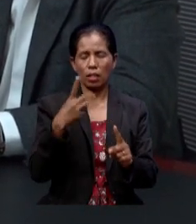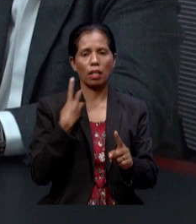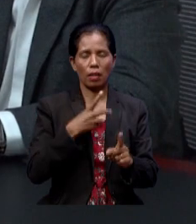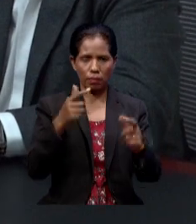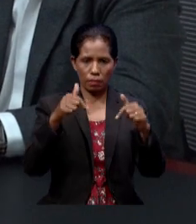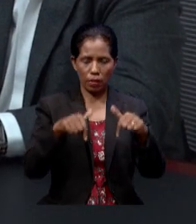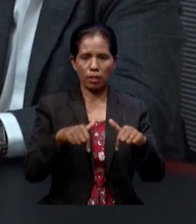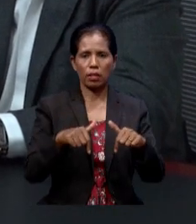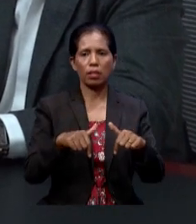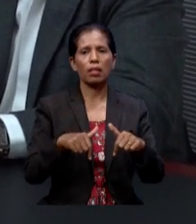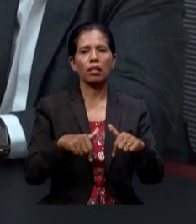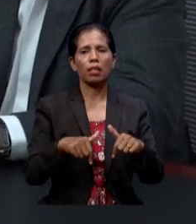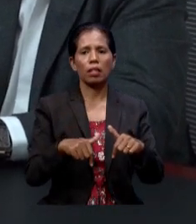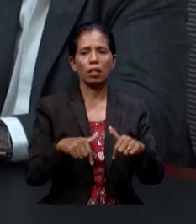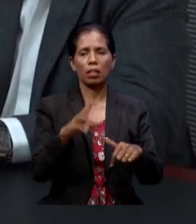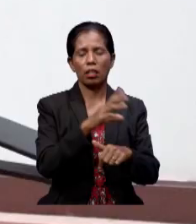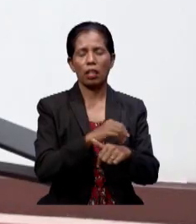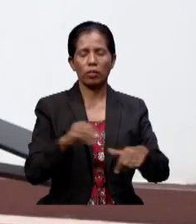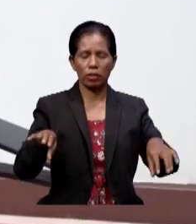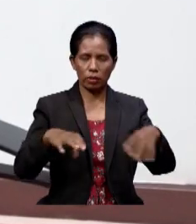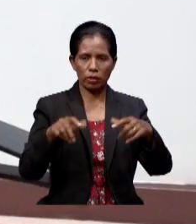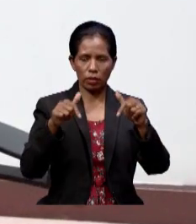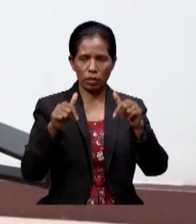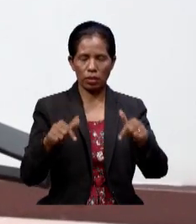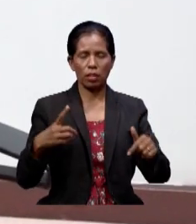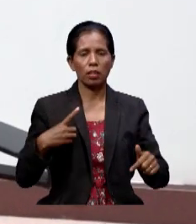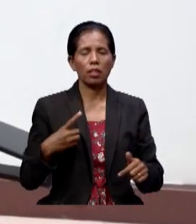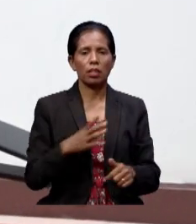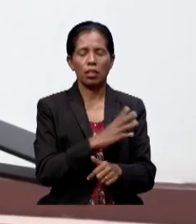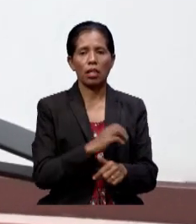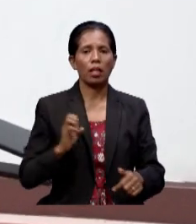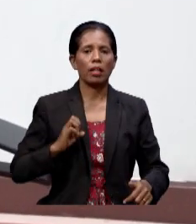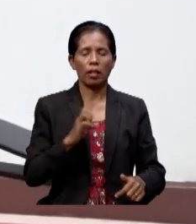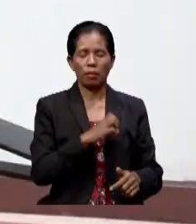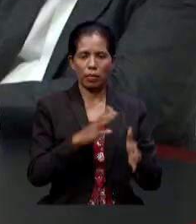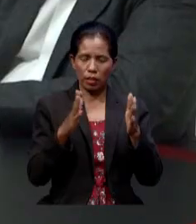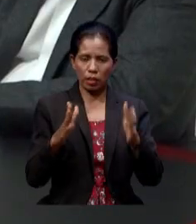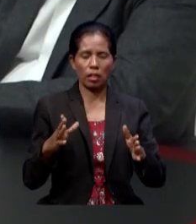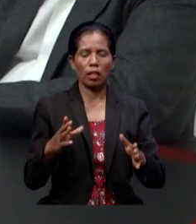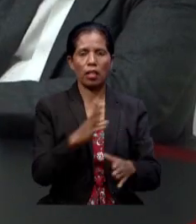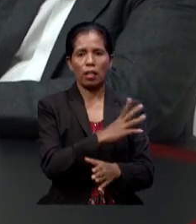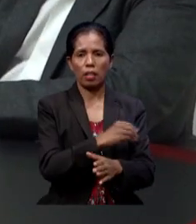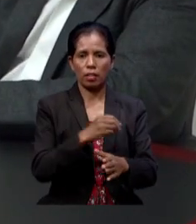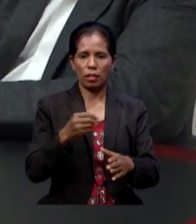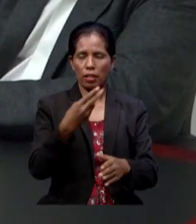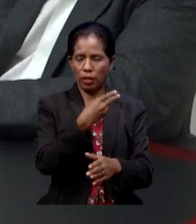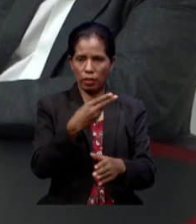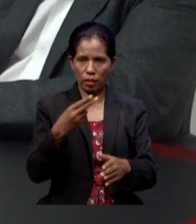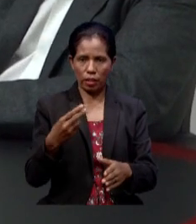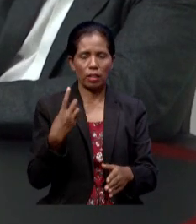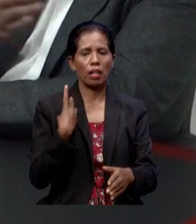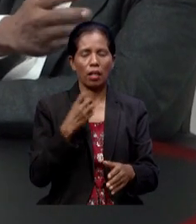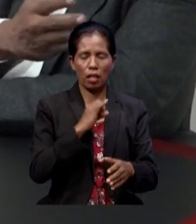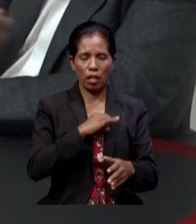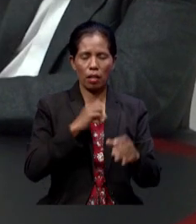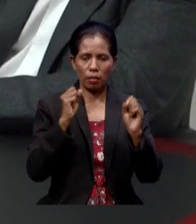mulakan tugas sebagai Duta Besar Malaysia dan berpaksikan hubungan